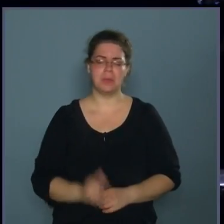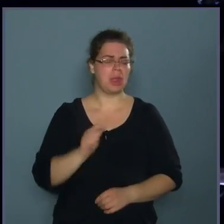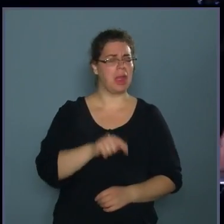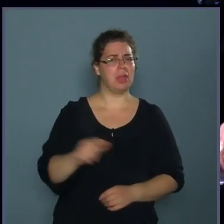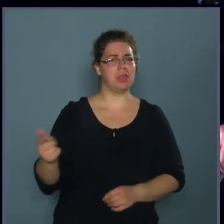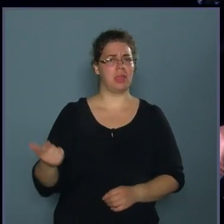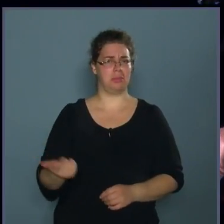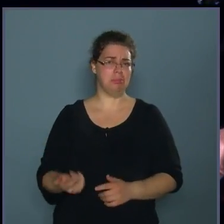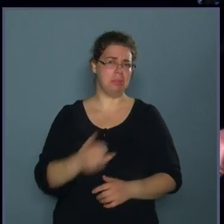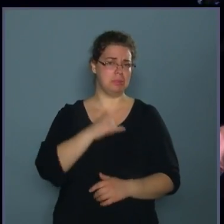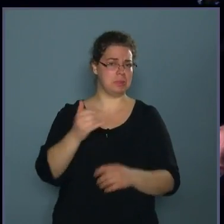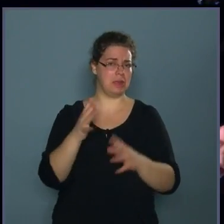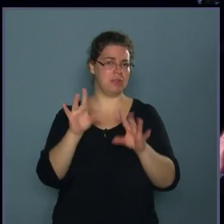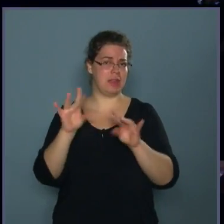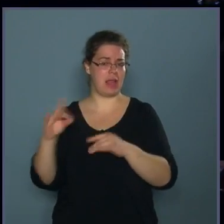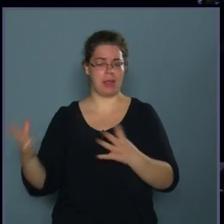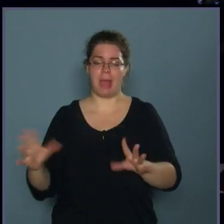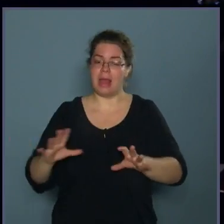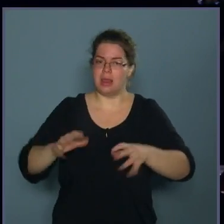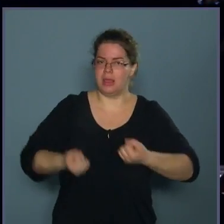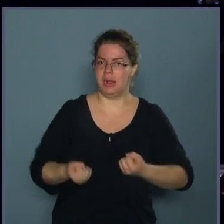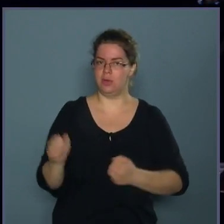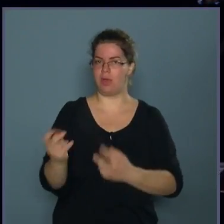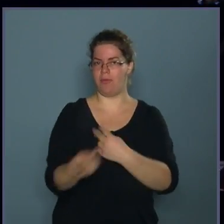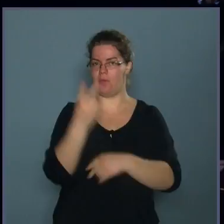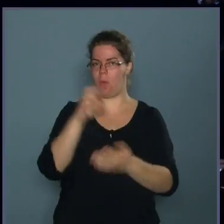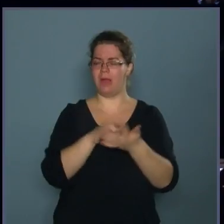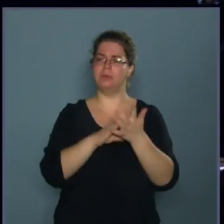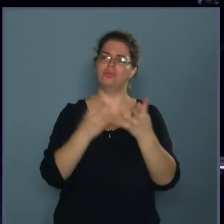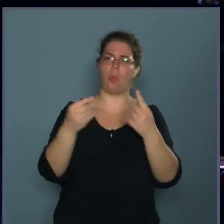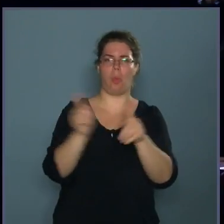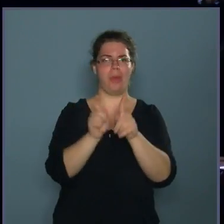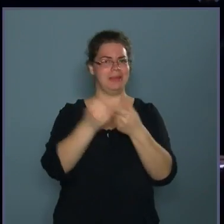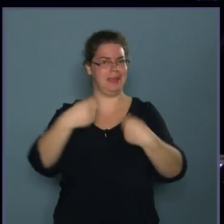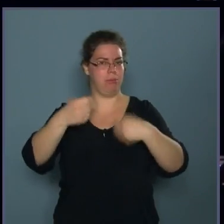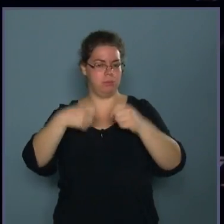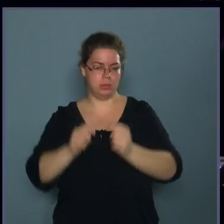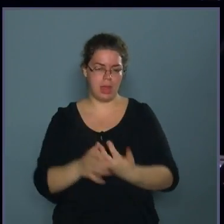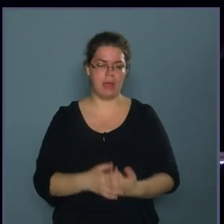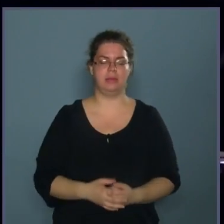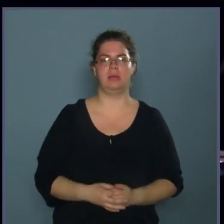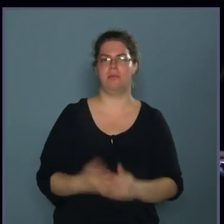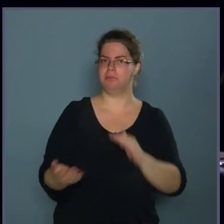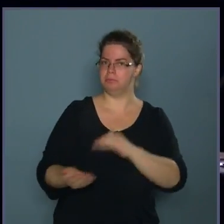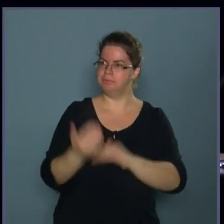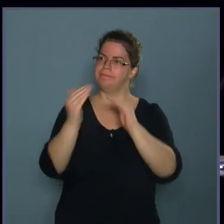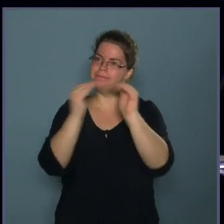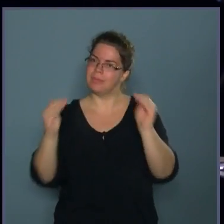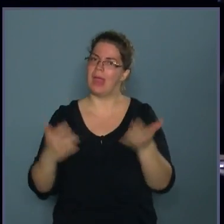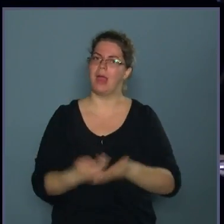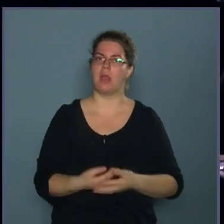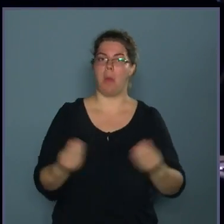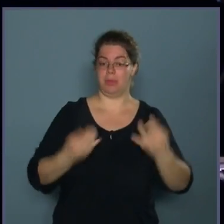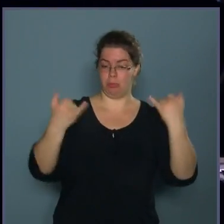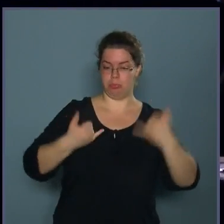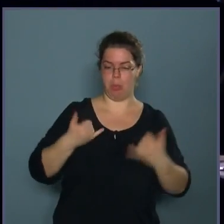Ezekben a pezsgő évtizedekben jött létre a főváros számos olyan épülete, emblematikus háza,